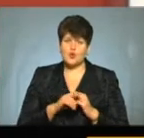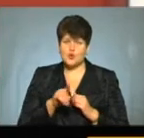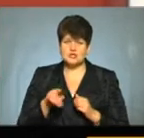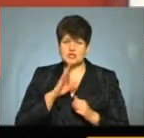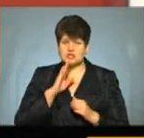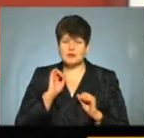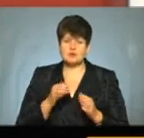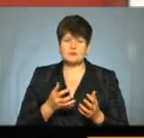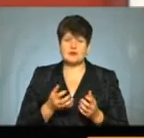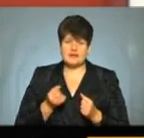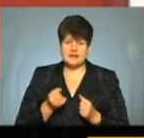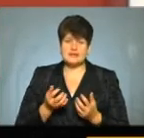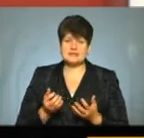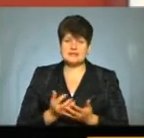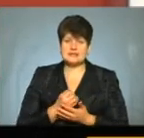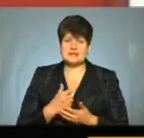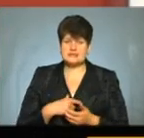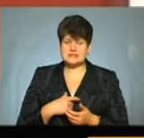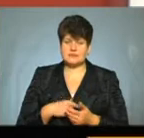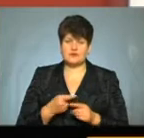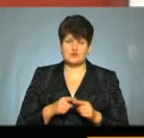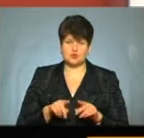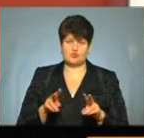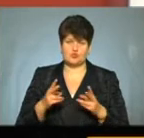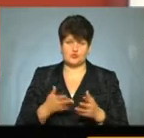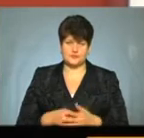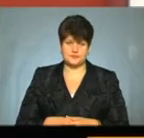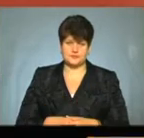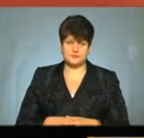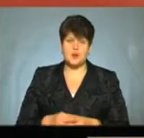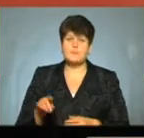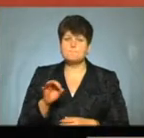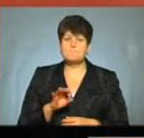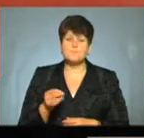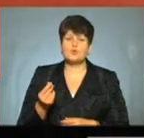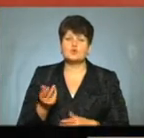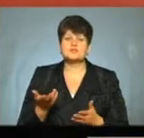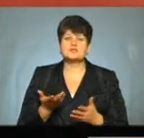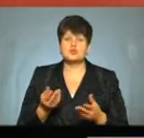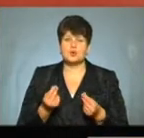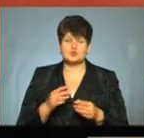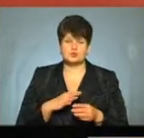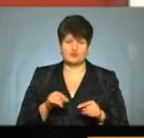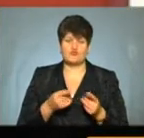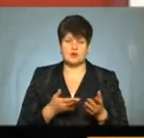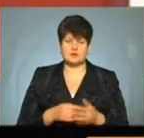прийняти і знайти сама себе у цьому клубі. От якраз про кошти. За чиї кошти він був створений?